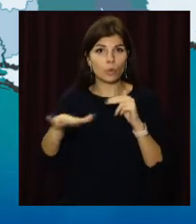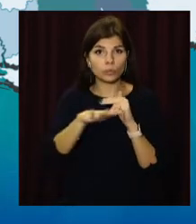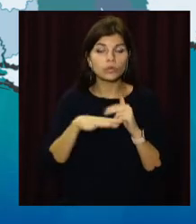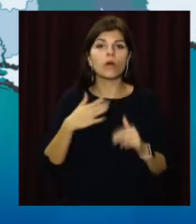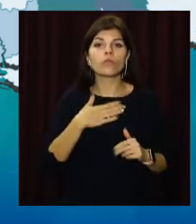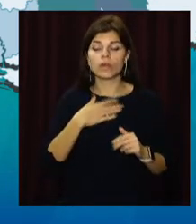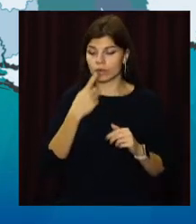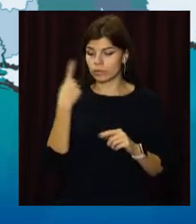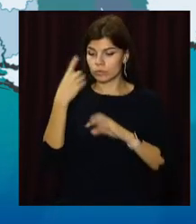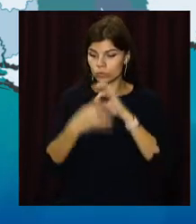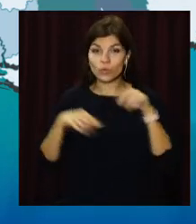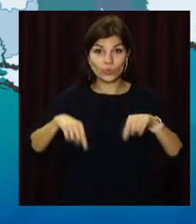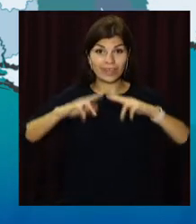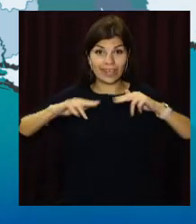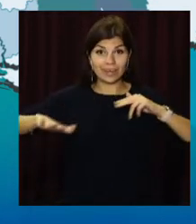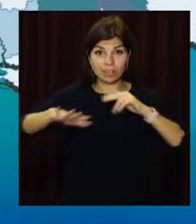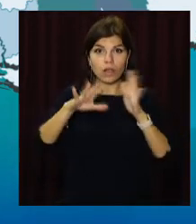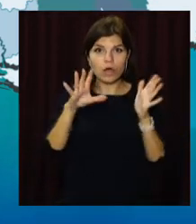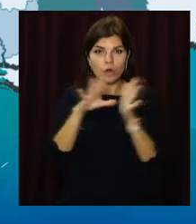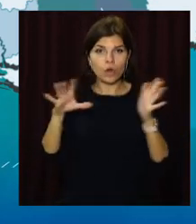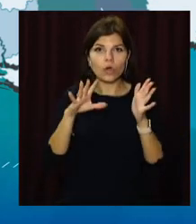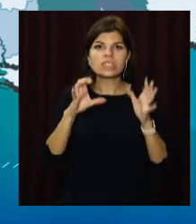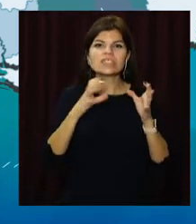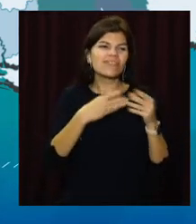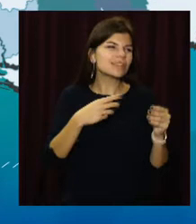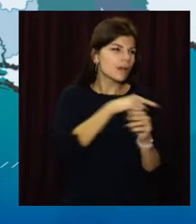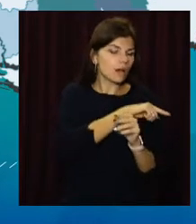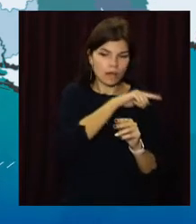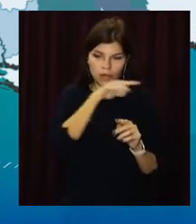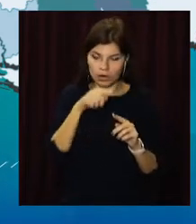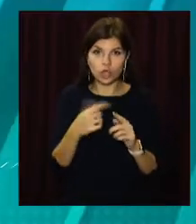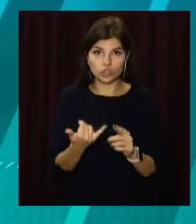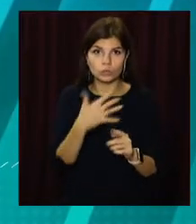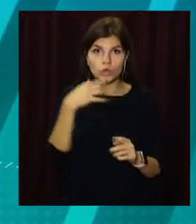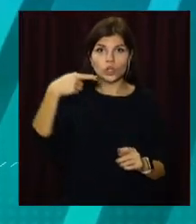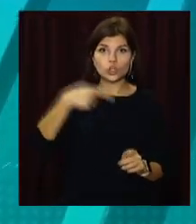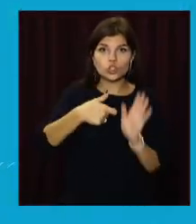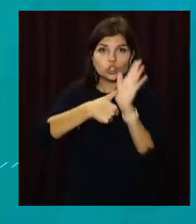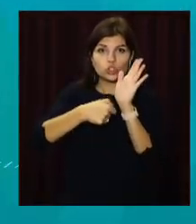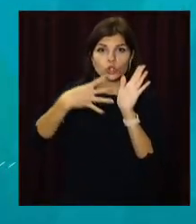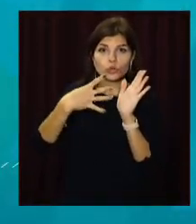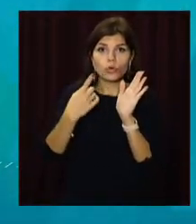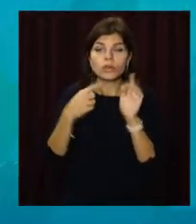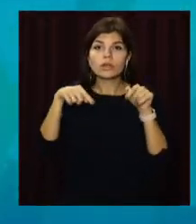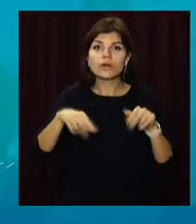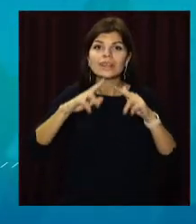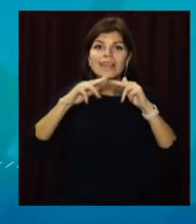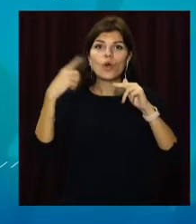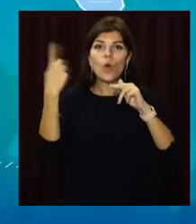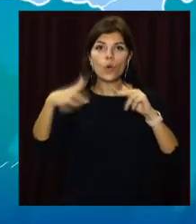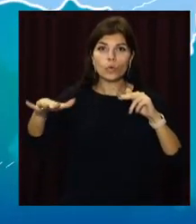регіоні за попередню добу зафіксували рекордну з весни кількість заражених короною – 1641 людина.